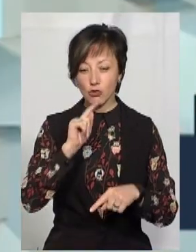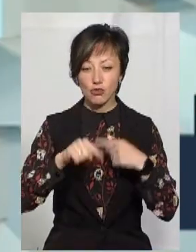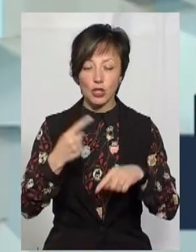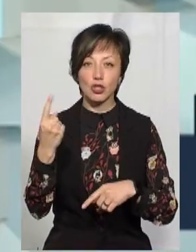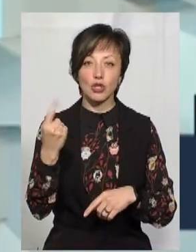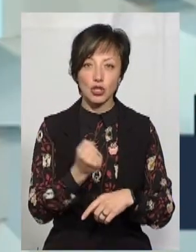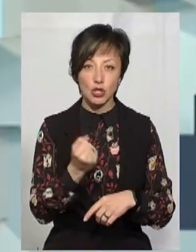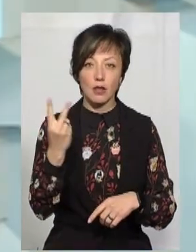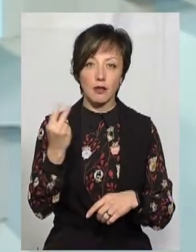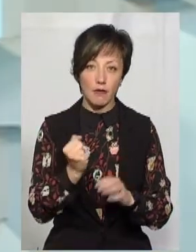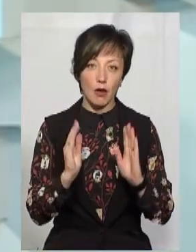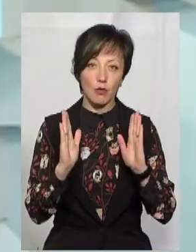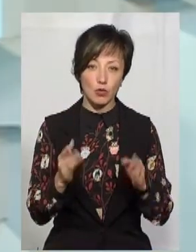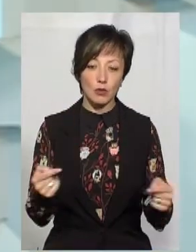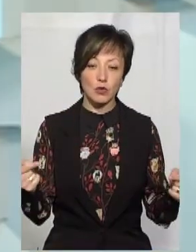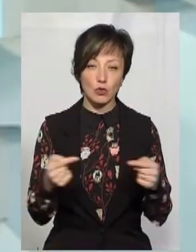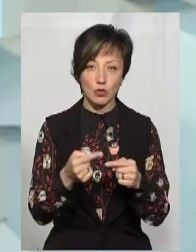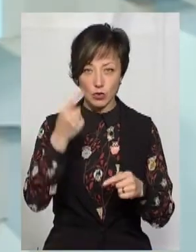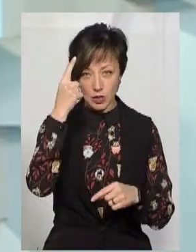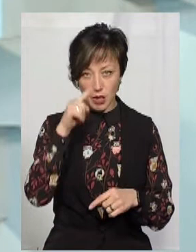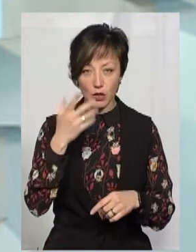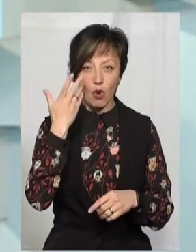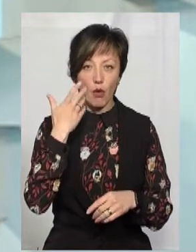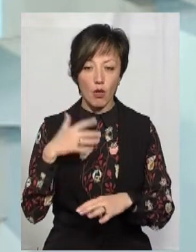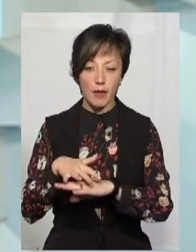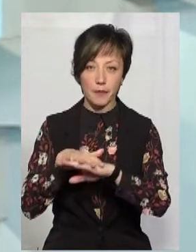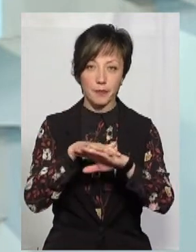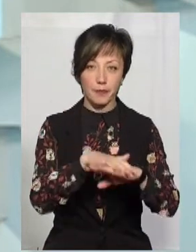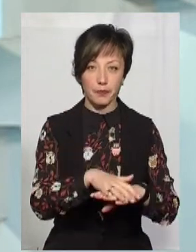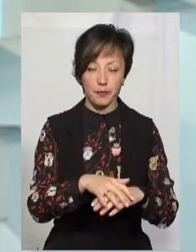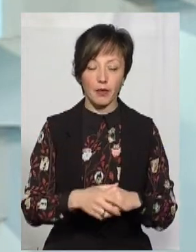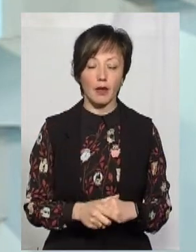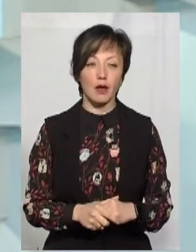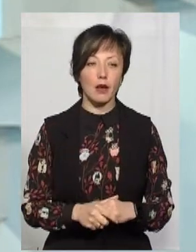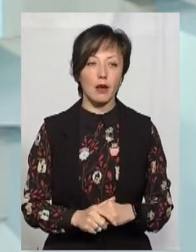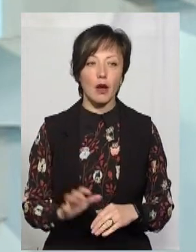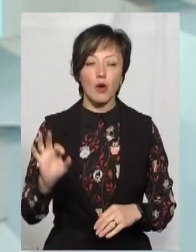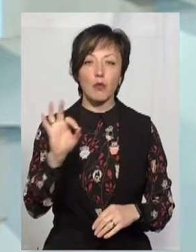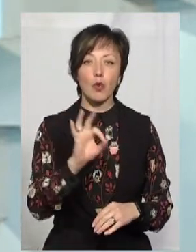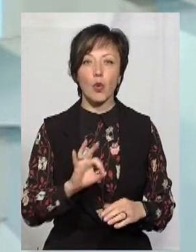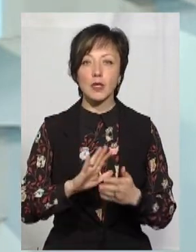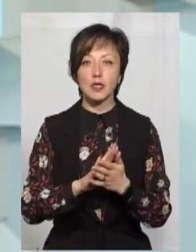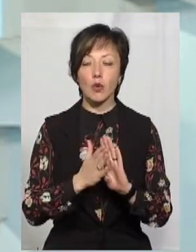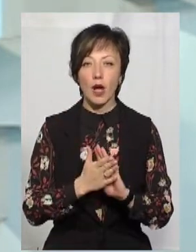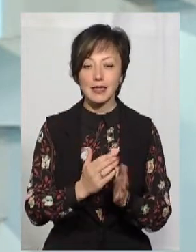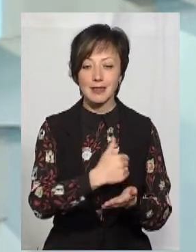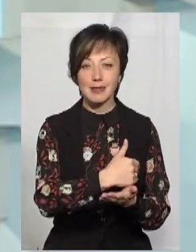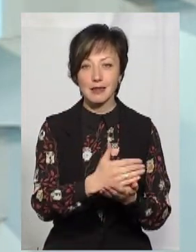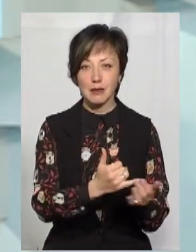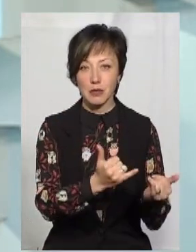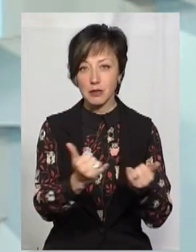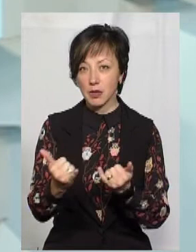через тиждень-два, ми будемо знати чітко, коли вони надійдуть в конкретну лікарню. Щодо безпосередньо ситуації з забезпеченням,